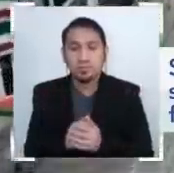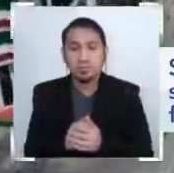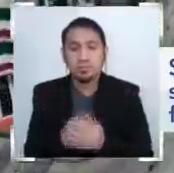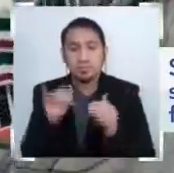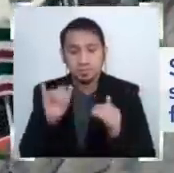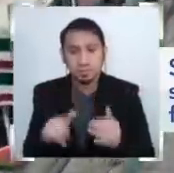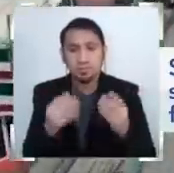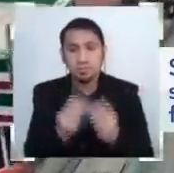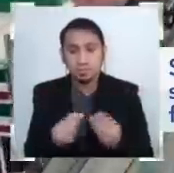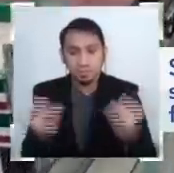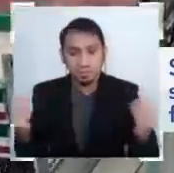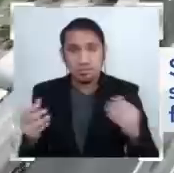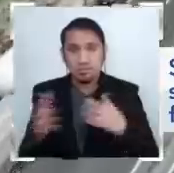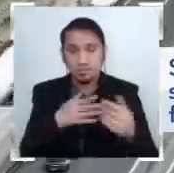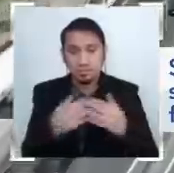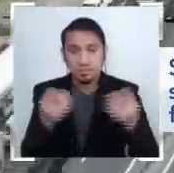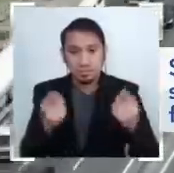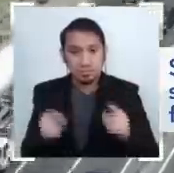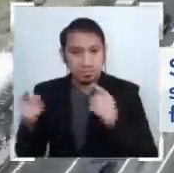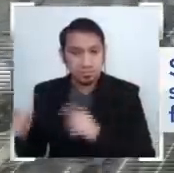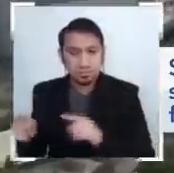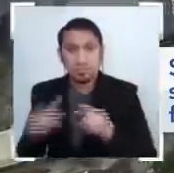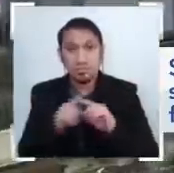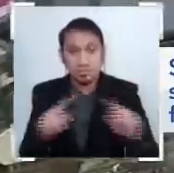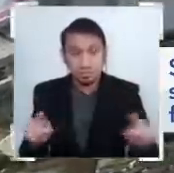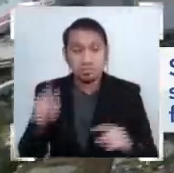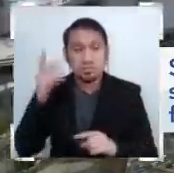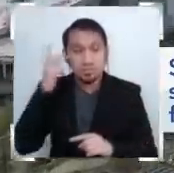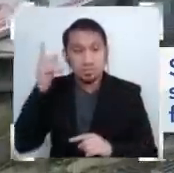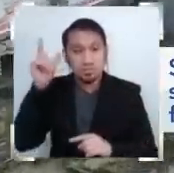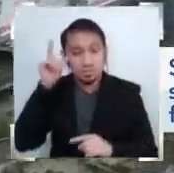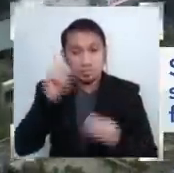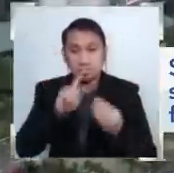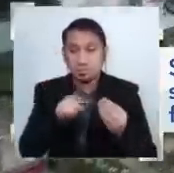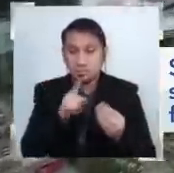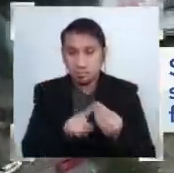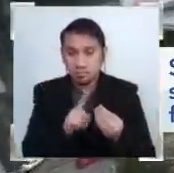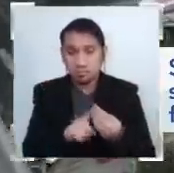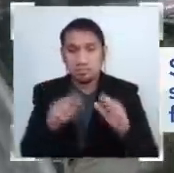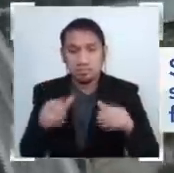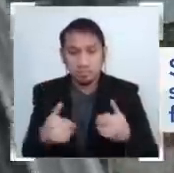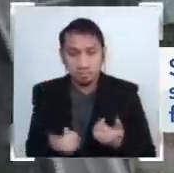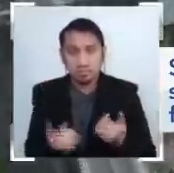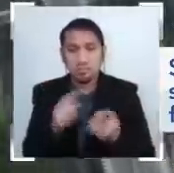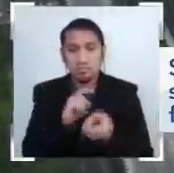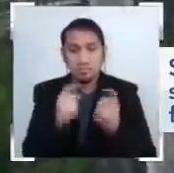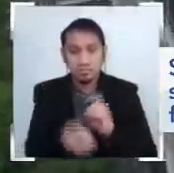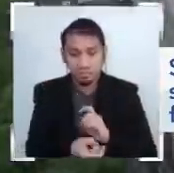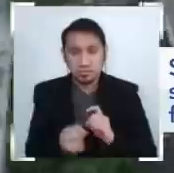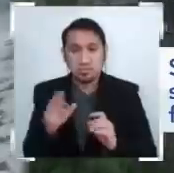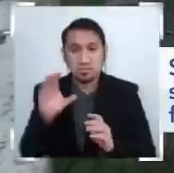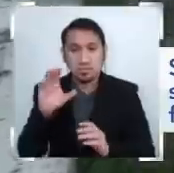pabago-bagong kondisyon ng tinatawag na new normal. Pero nagbabala rin si Lacson sa usapin kaugnay sa pag-amyenda ng saligang batas para mapahintulutan